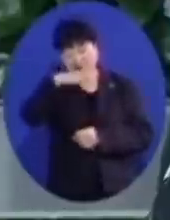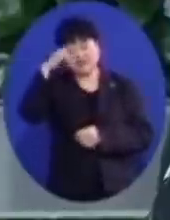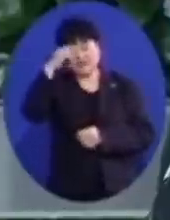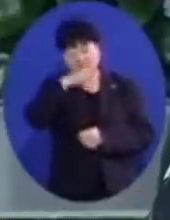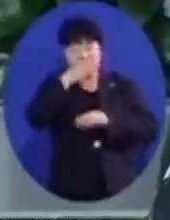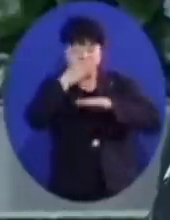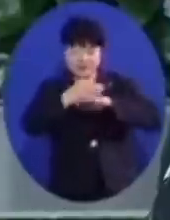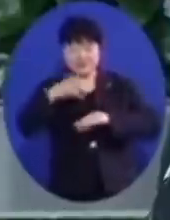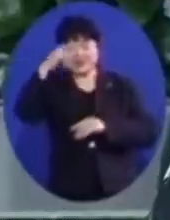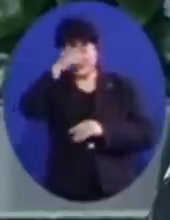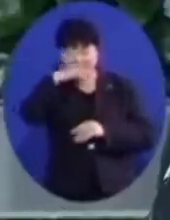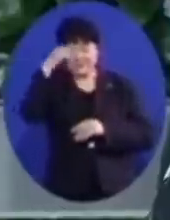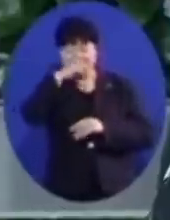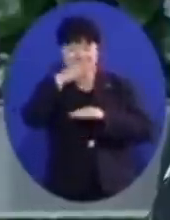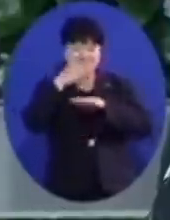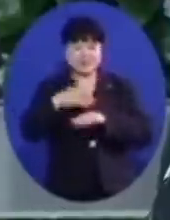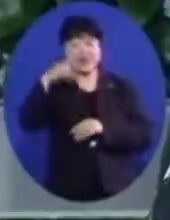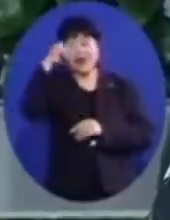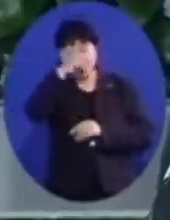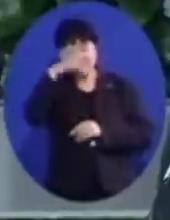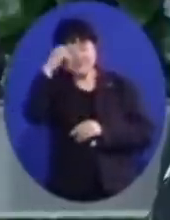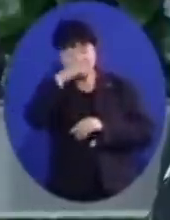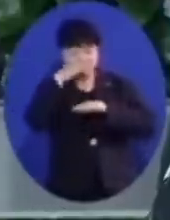감사합니다 그제 그저 감사합니다